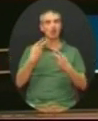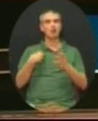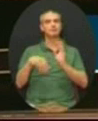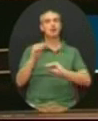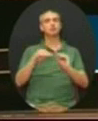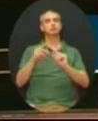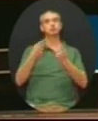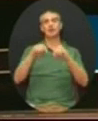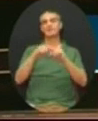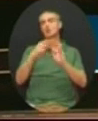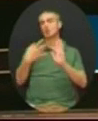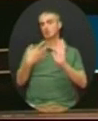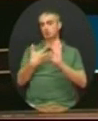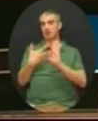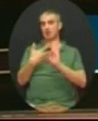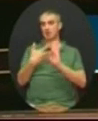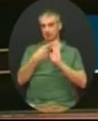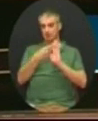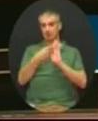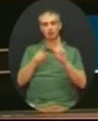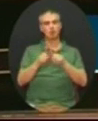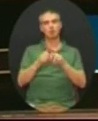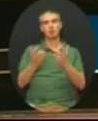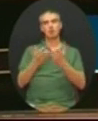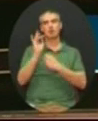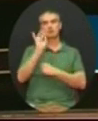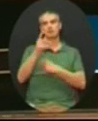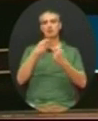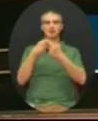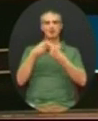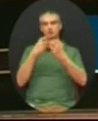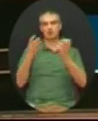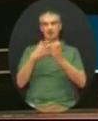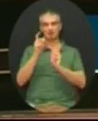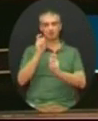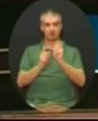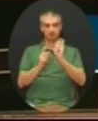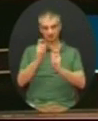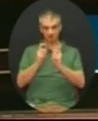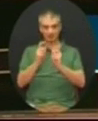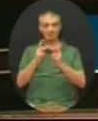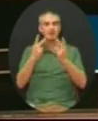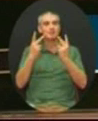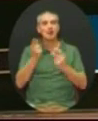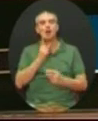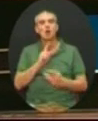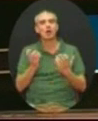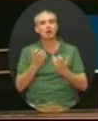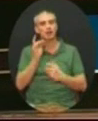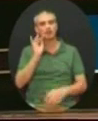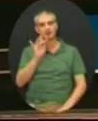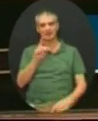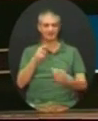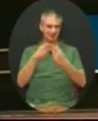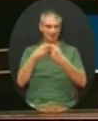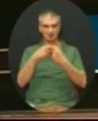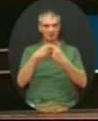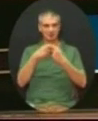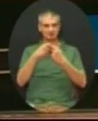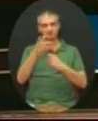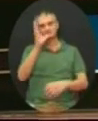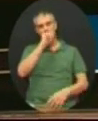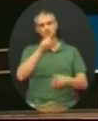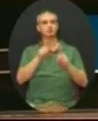לשמש בוועדות החקירה הפרלמנטריות ככלי נגד ארגוני החברה האזרחית, ובעיקר לא ככלי נגד ארגונים